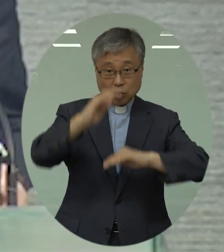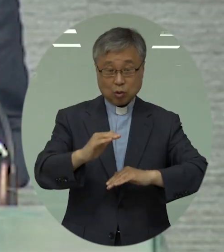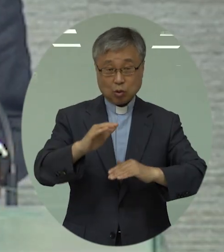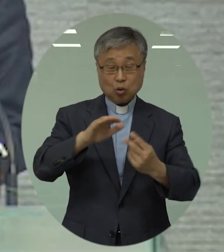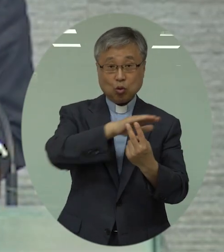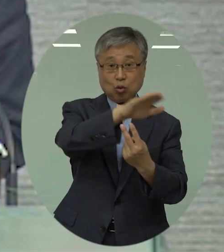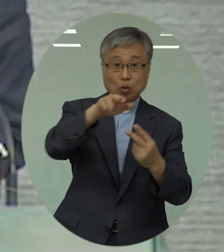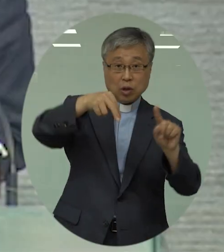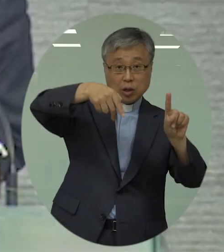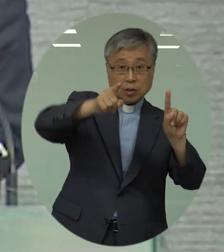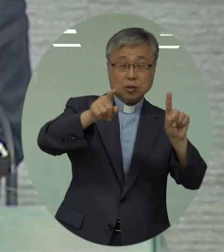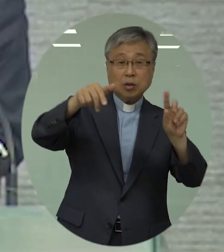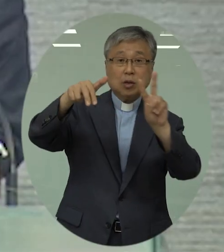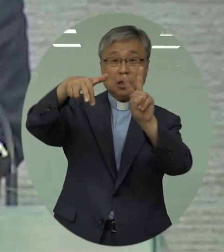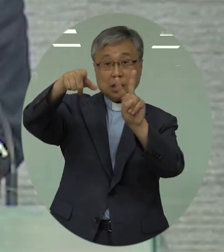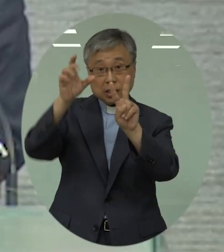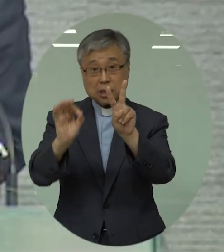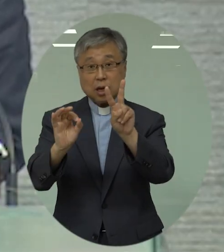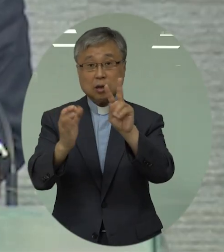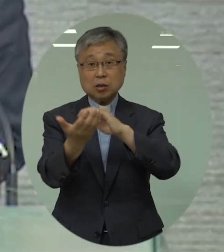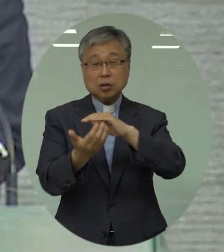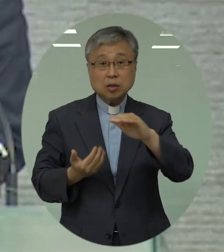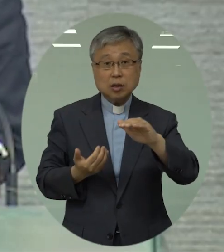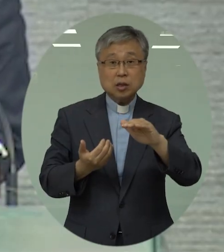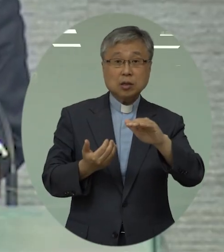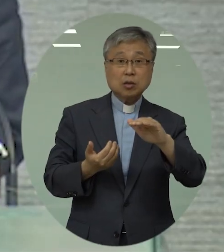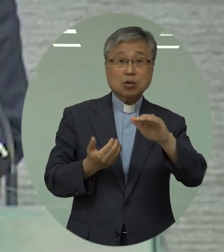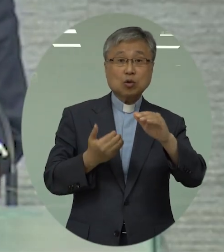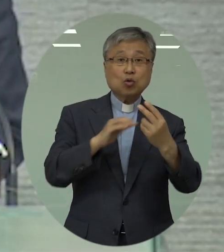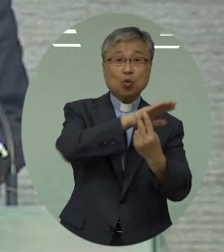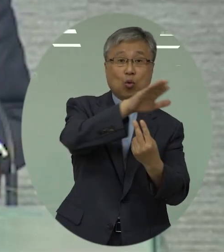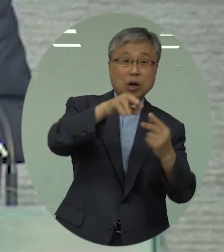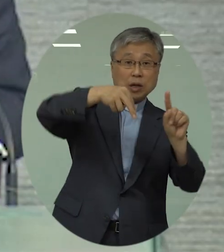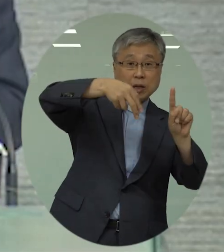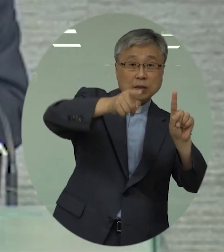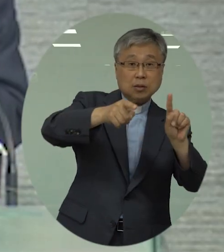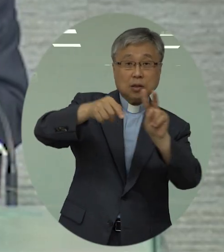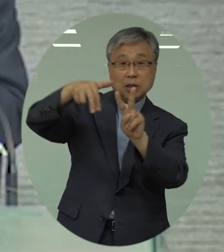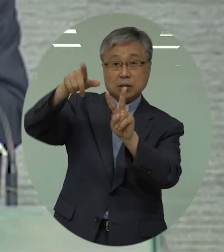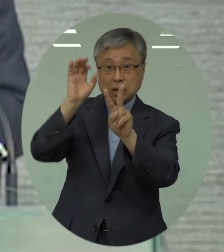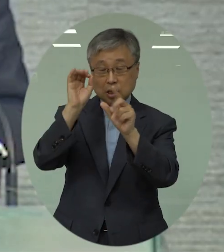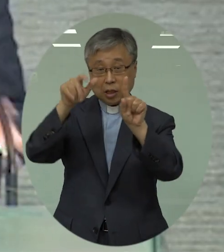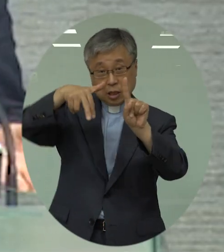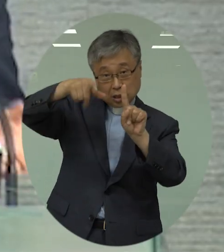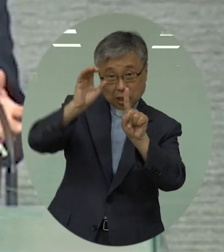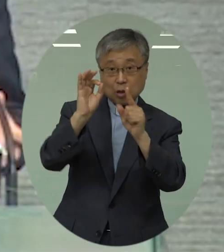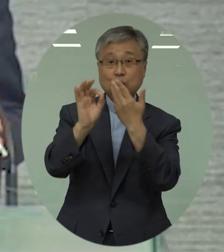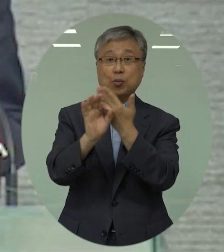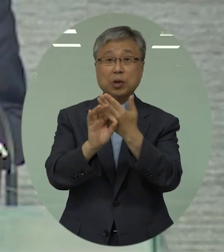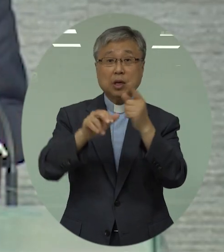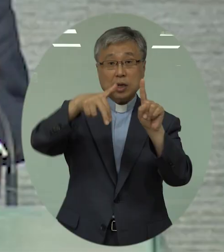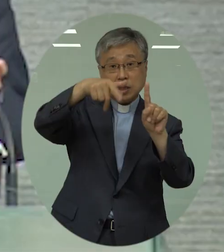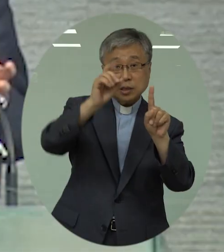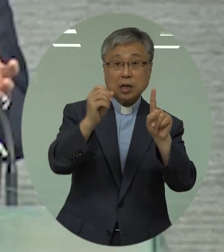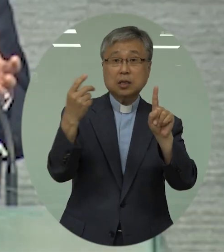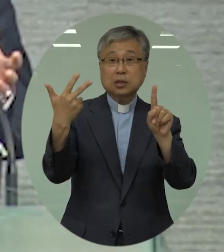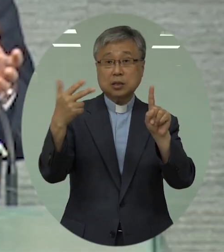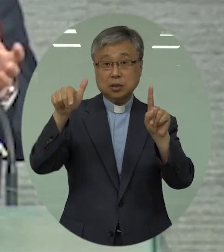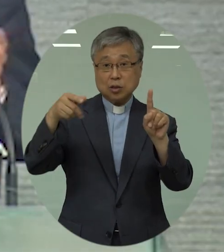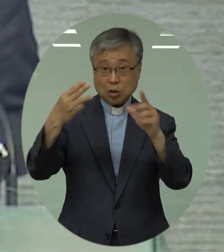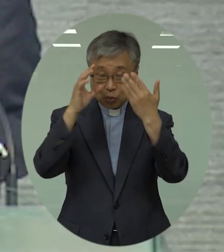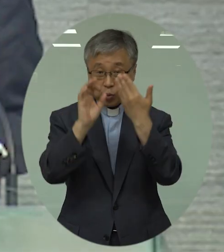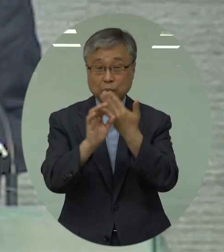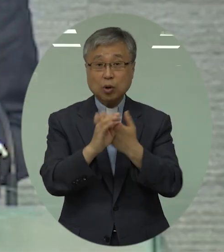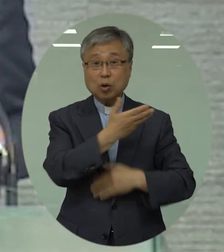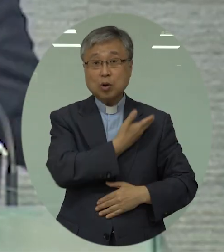요한일서 2장인데 그 전에 1장, 요한일서 1장에 보시면 1장 7절에 이미 사도 요한이 한번